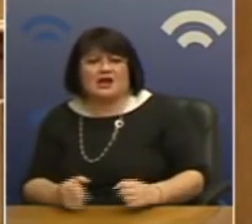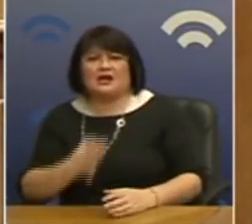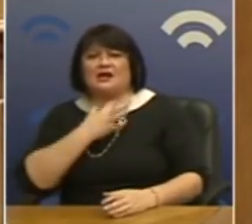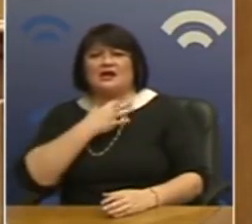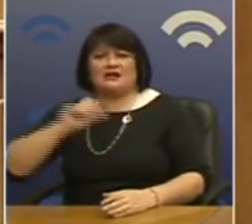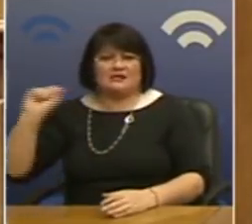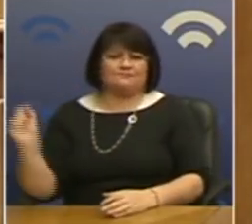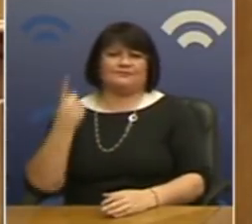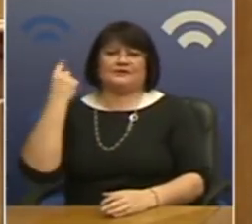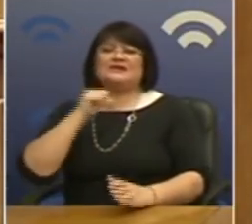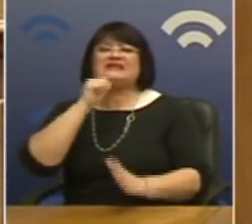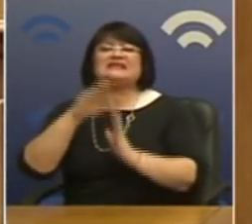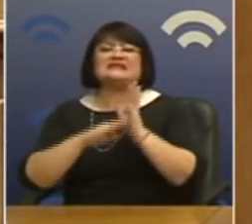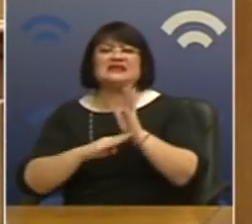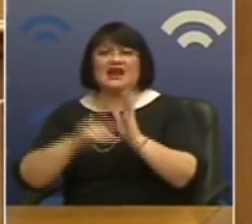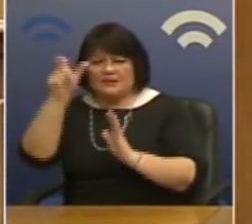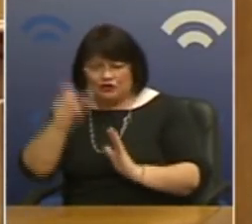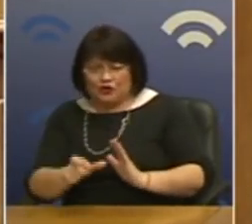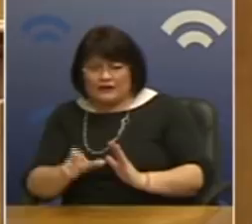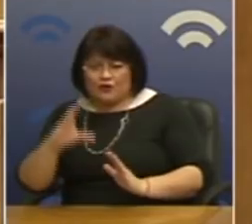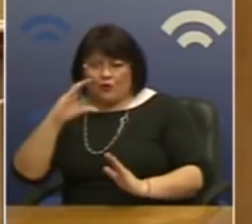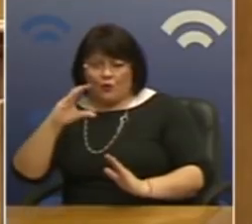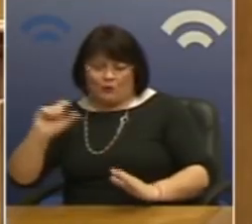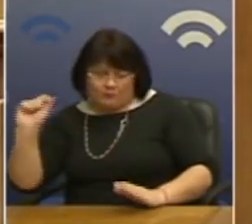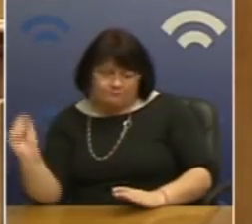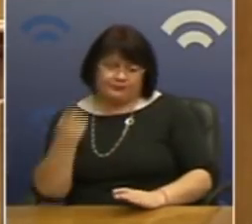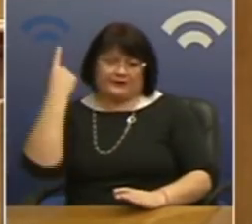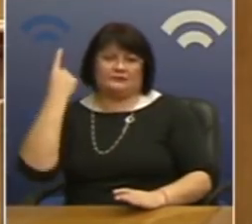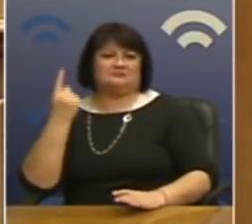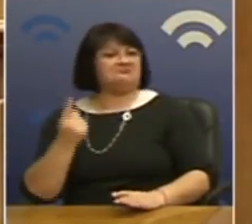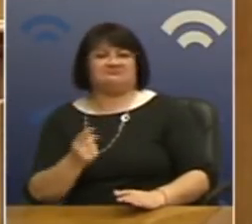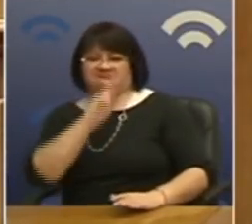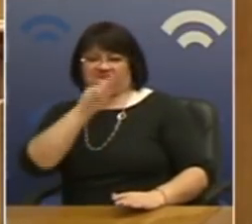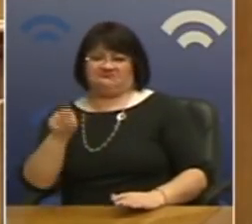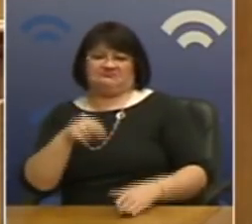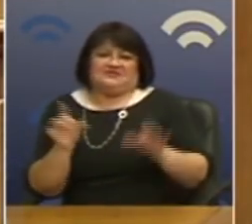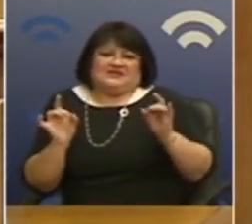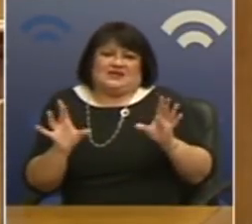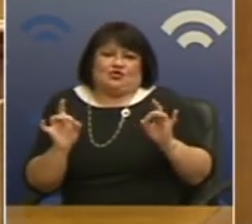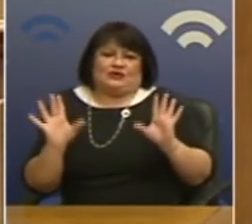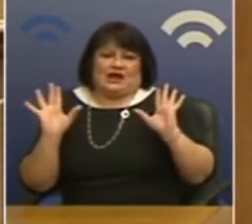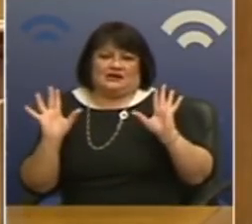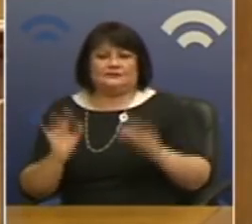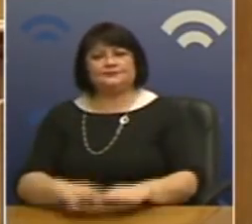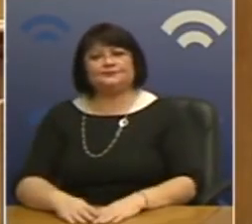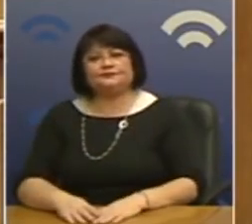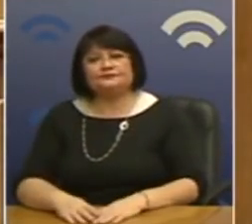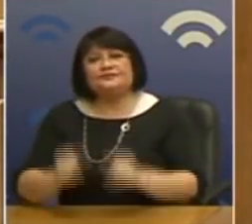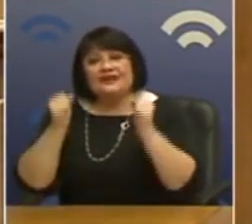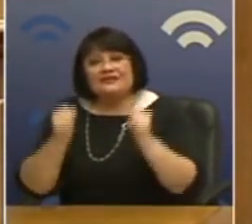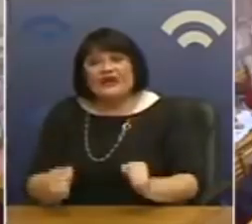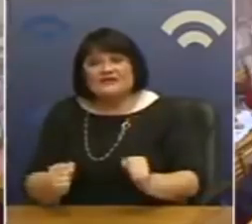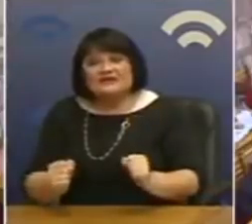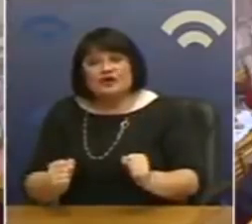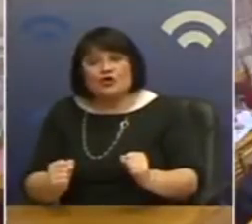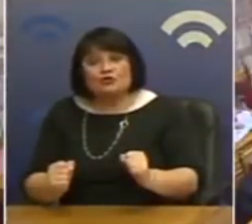το ίδιο, αυτό το ίδιο το Σύνταγμα. Όπως εξελίχθηκαν τα πράγματα, βασικό άρθρο αυτής της αναθεώρησης